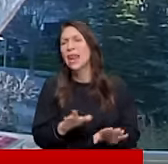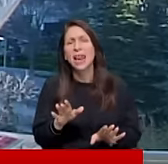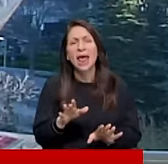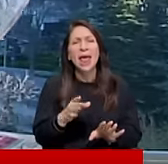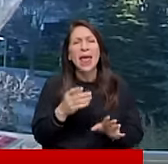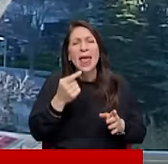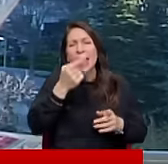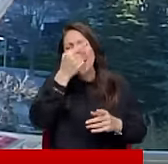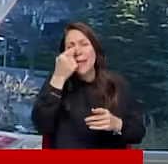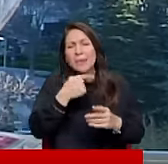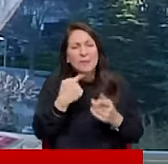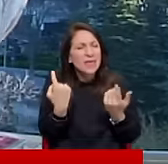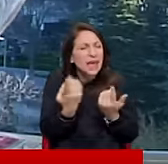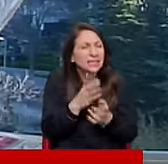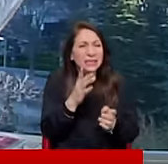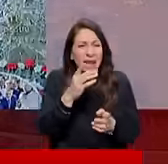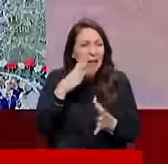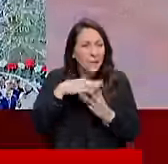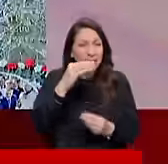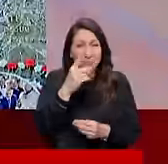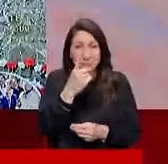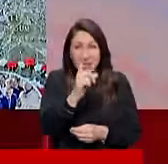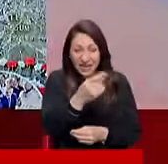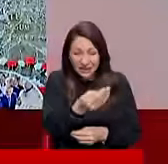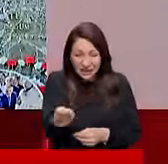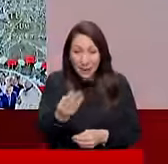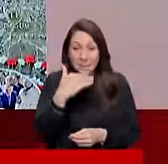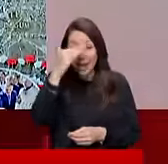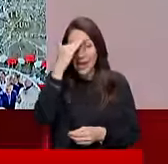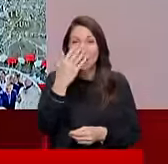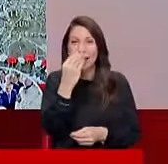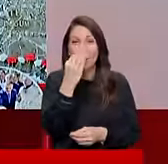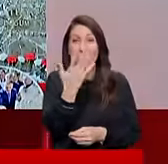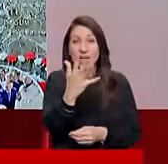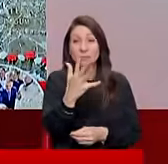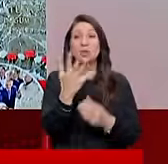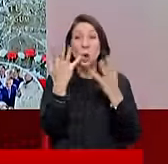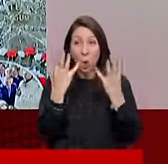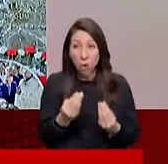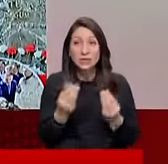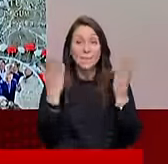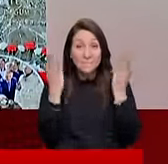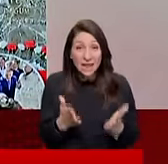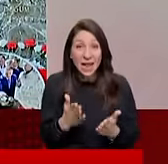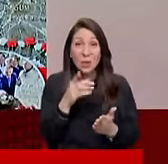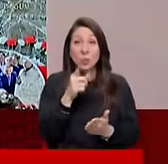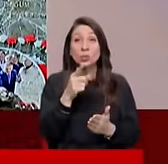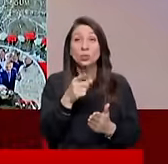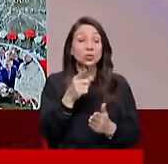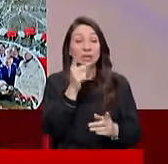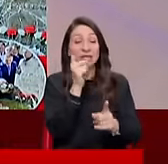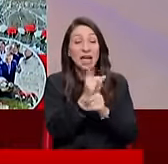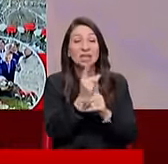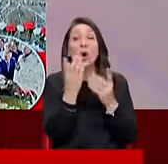İmkanlar zorlanıp emekli başına 1000 lira verilirse veya bayram ikramiyesi 5000 liraya çıkarılsa bile bunun sahada